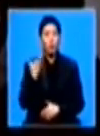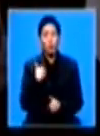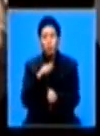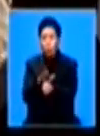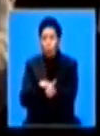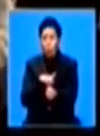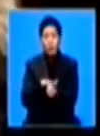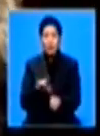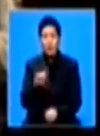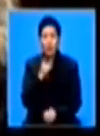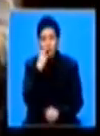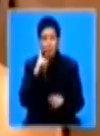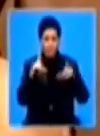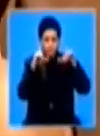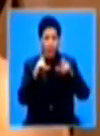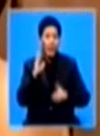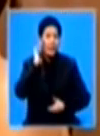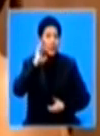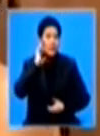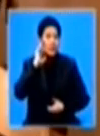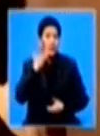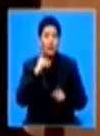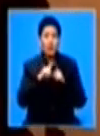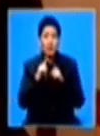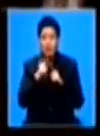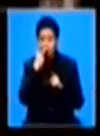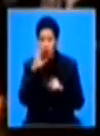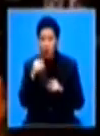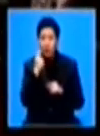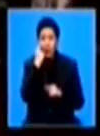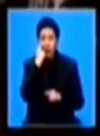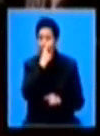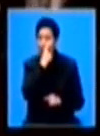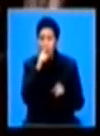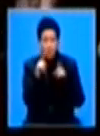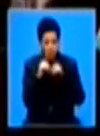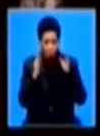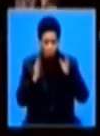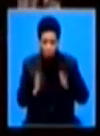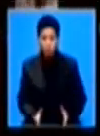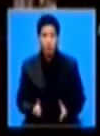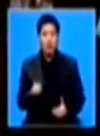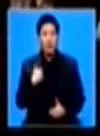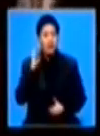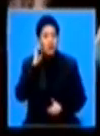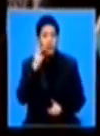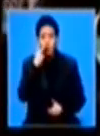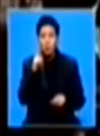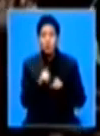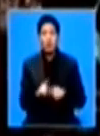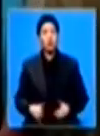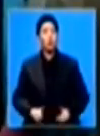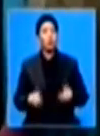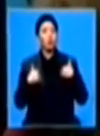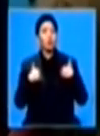เป็น4ประเภทซึ่งบางประเภทนั้นได้ดำเนินการไปแล้วแต่ประเภทที่4ก็คือกลุ่มที่ต้องฟื้นฟูเนื่องจากขาดสภาพคล่อง